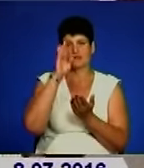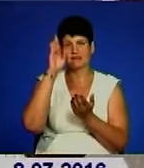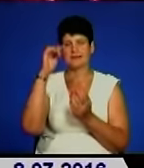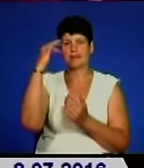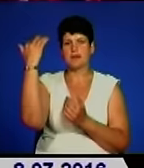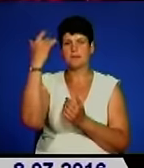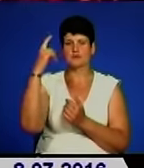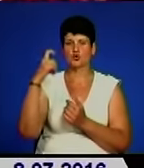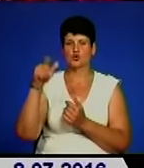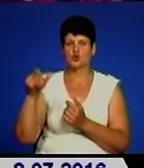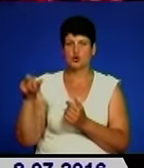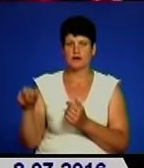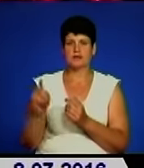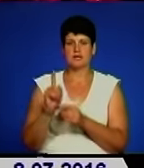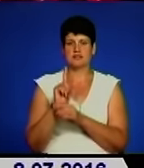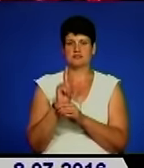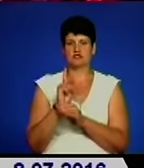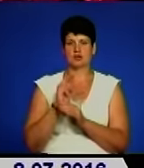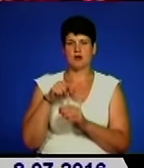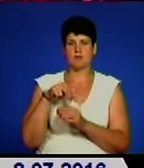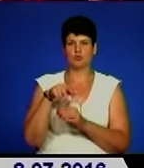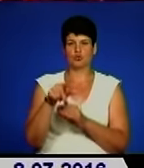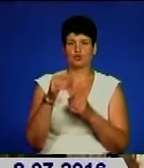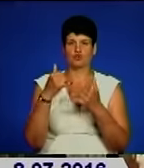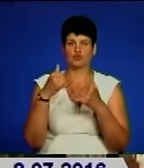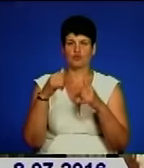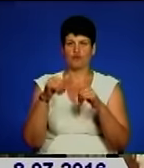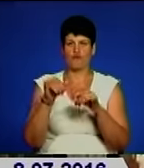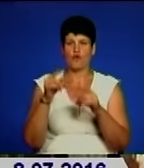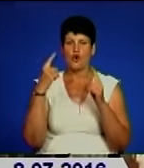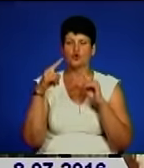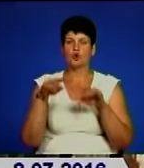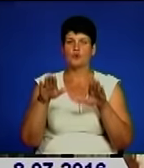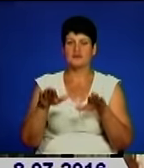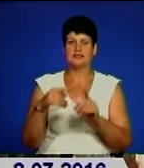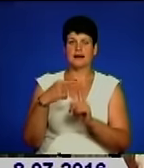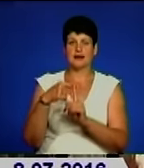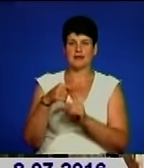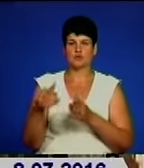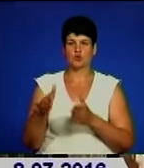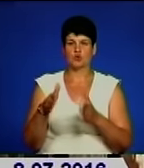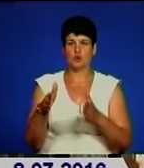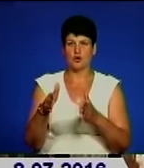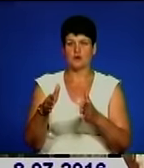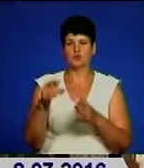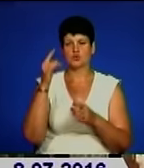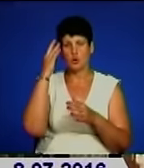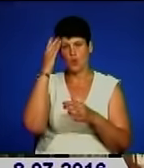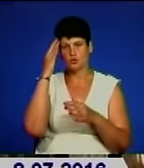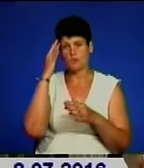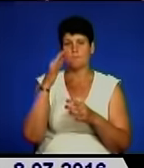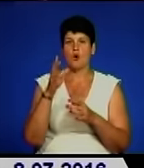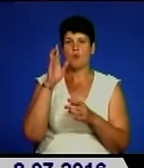Сотні, похід зі свічками до чудотворного місця, хресна дорога з роздумами про Боже милосердя, нічні